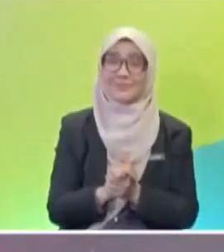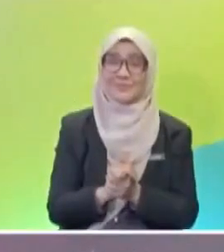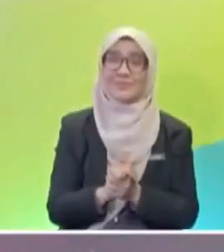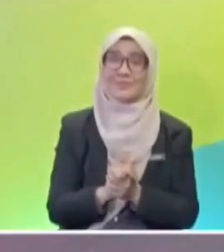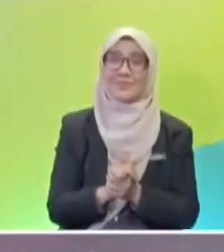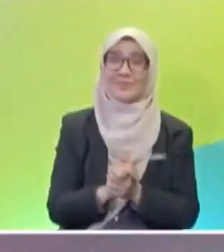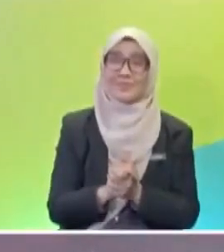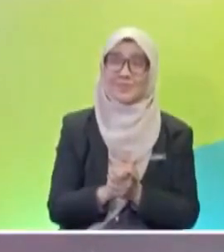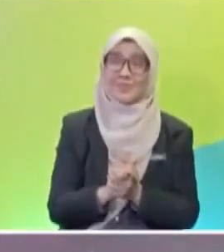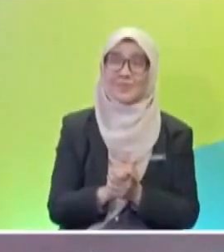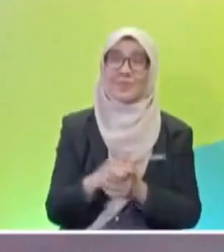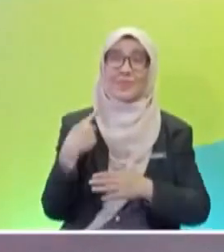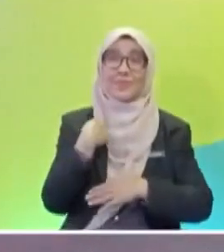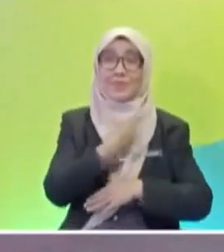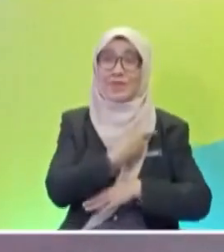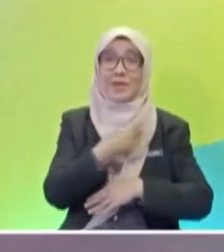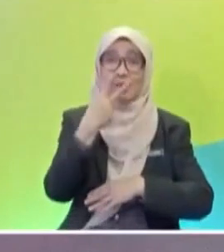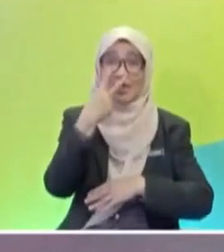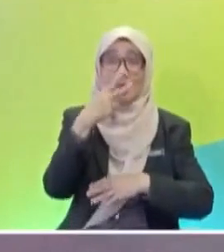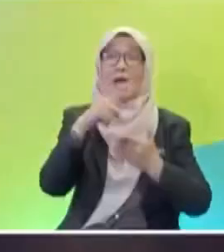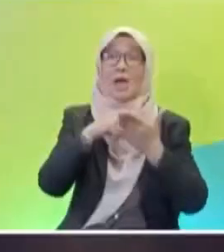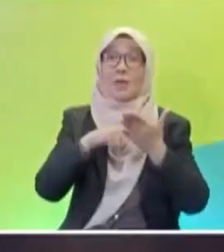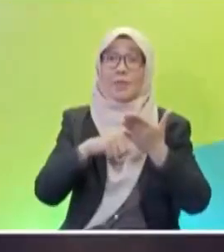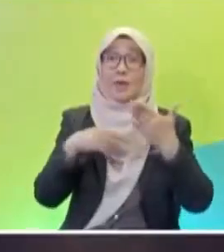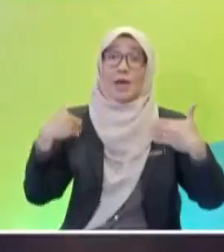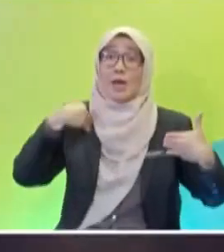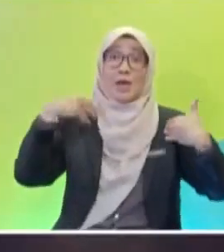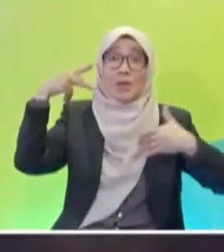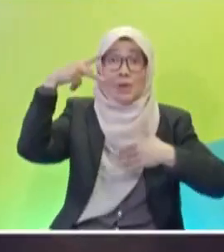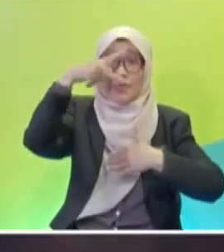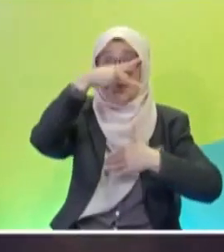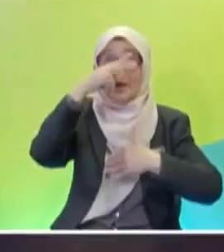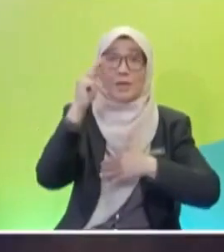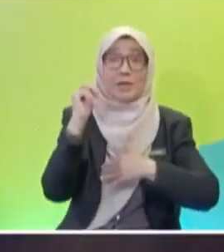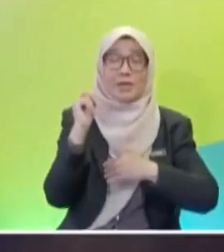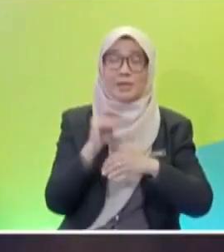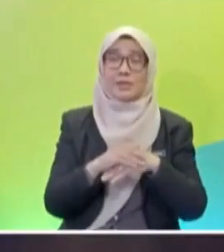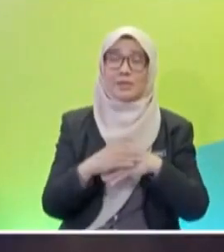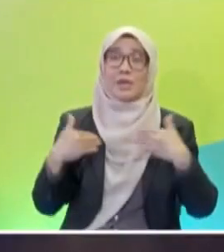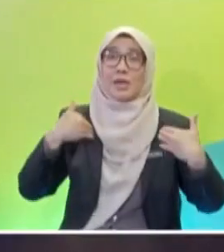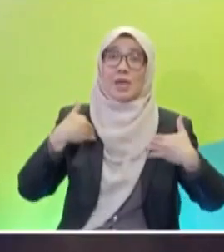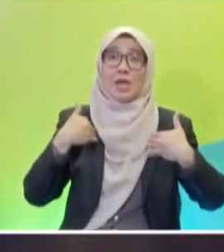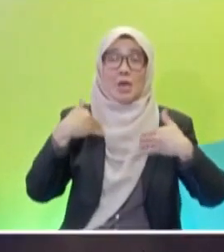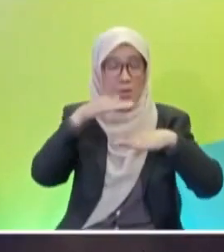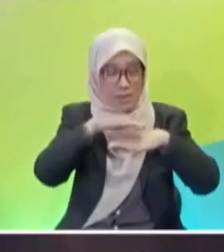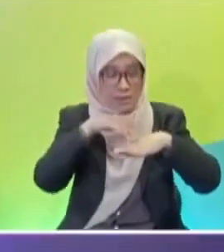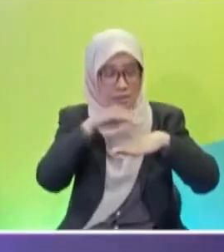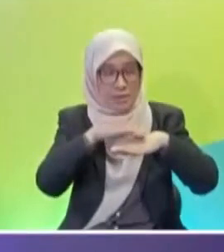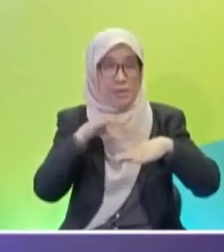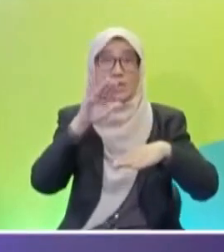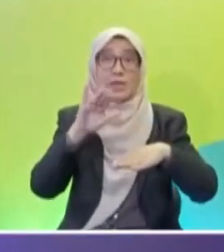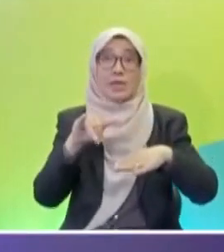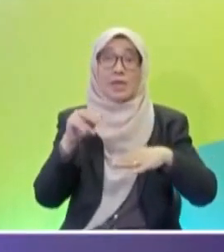jadi kita lihat apakah itu hewan peliharaan Oke hewan peliharaan ini hewan jinak yang dipelihara